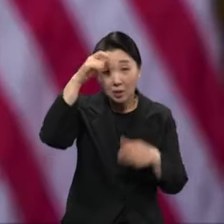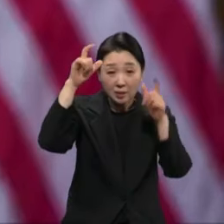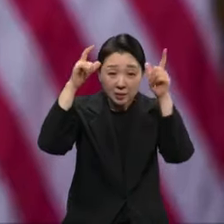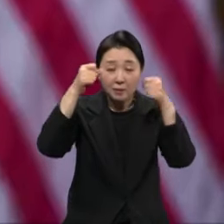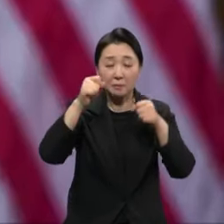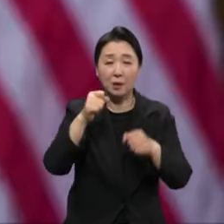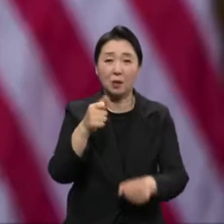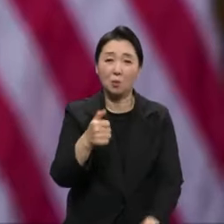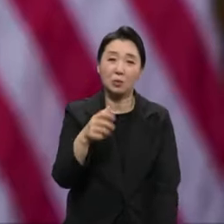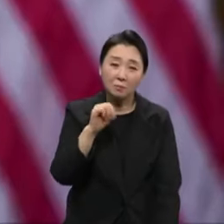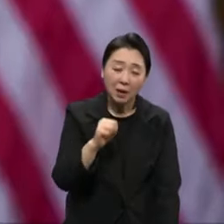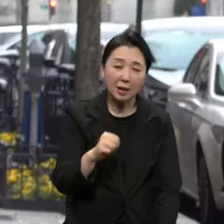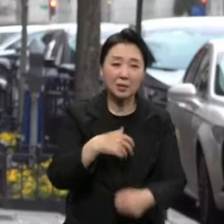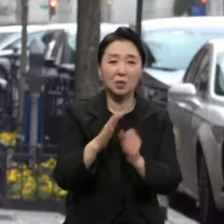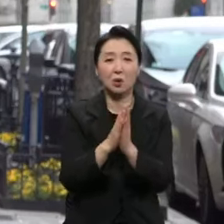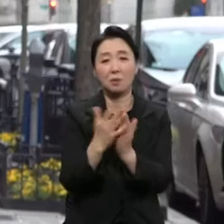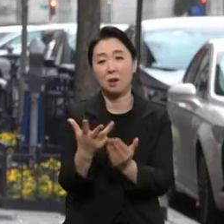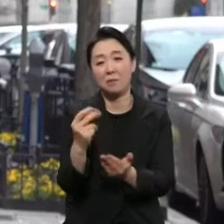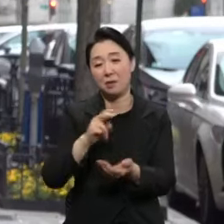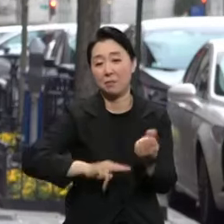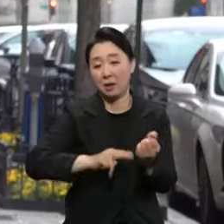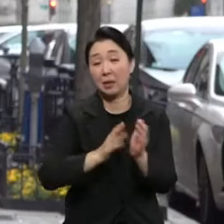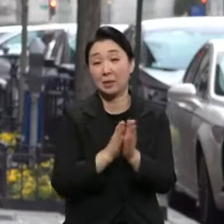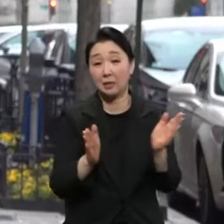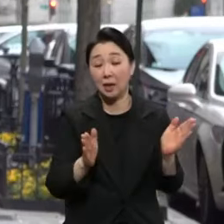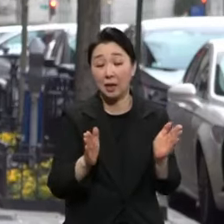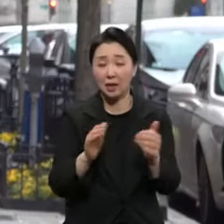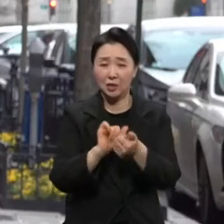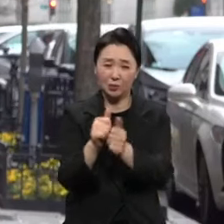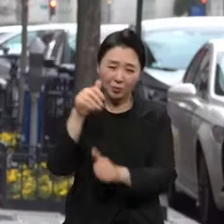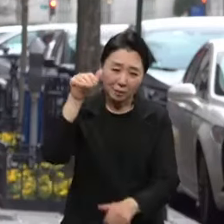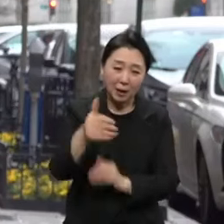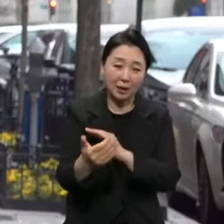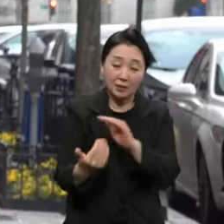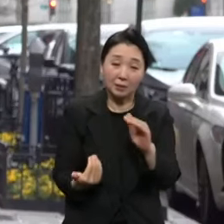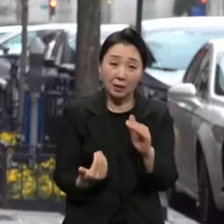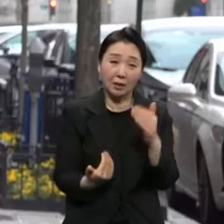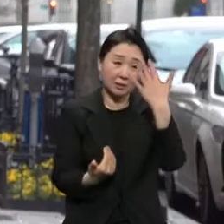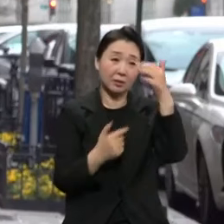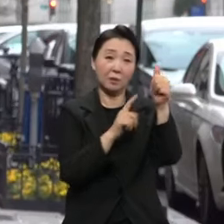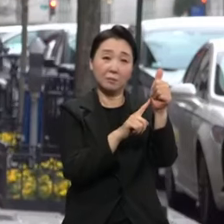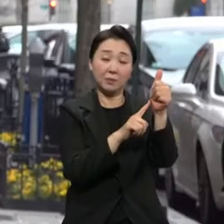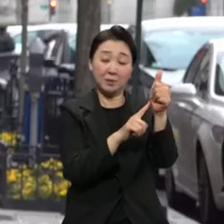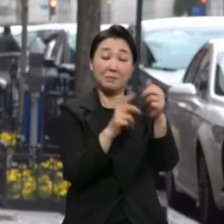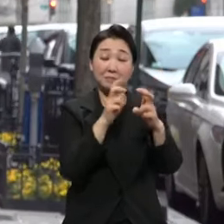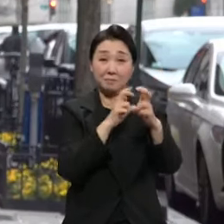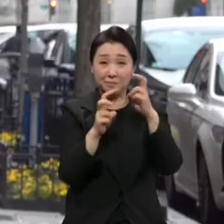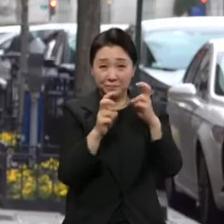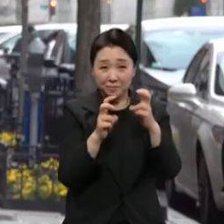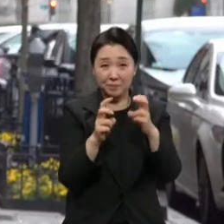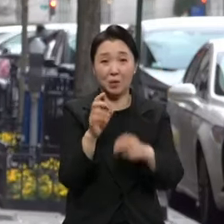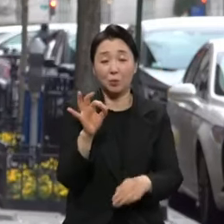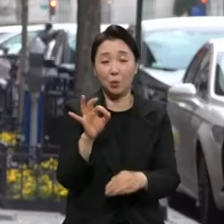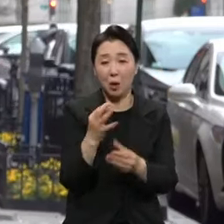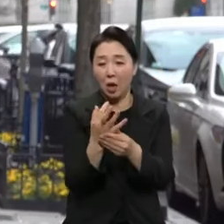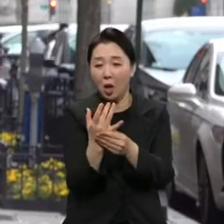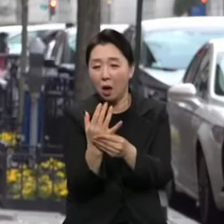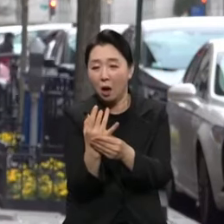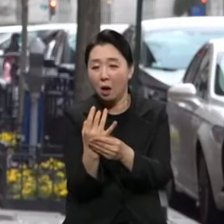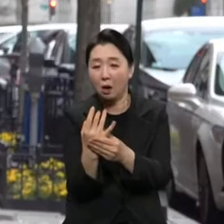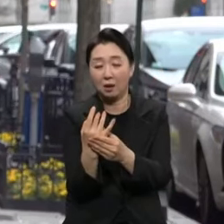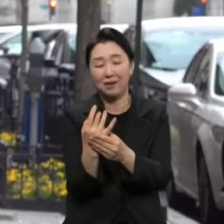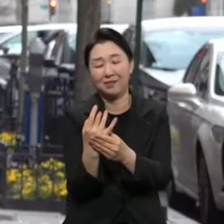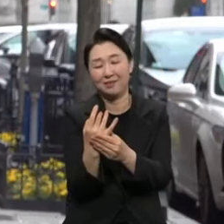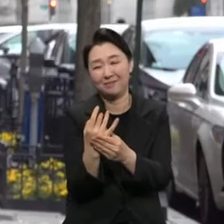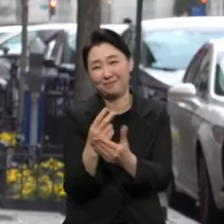성경까지 팔기 시작했습니다. 이 때문에 주가가 더 떨어지기 전에 트럼프가 서둘러 트럼프 미디어의 지분을 현금화하는 작업에 들어갈